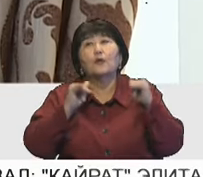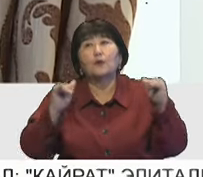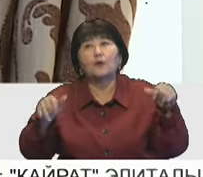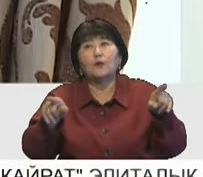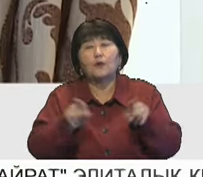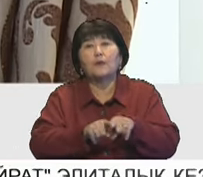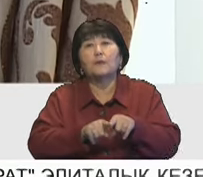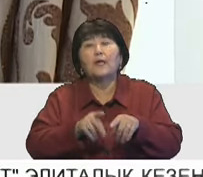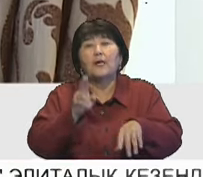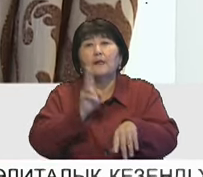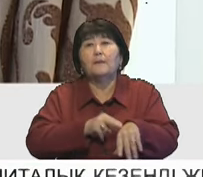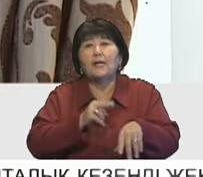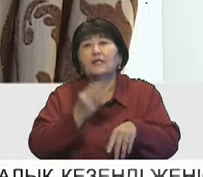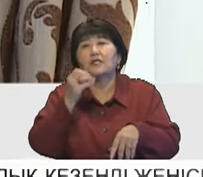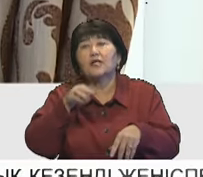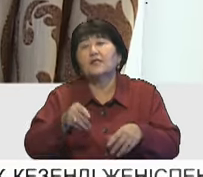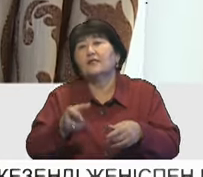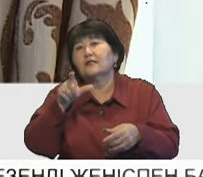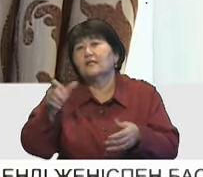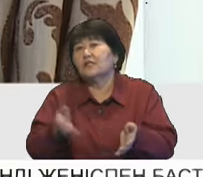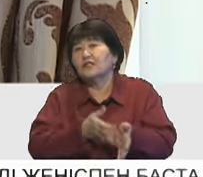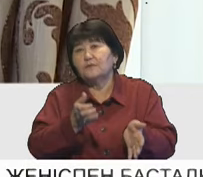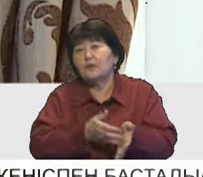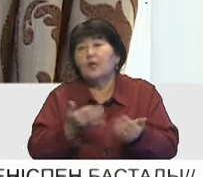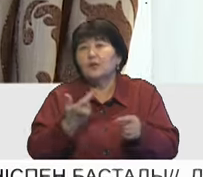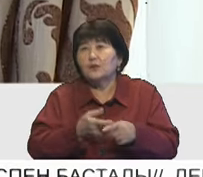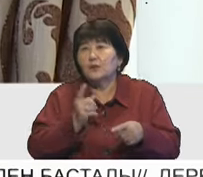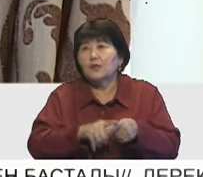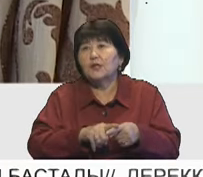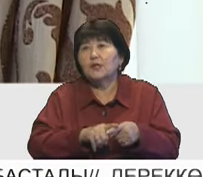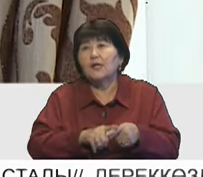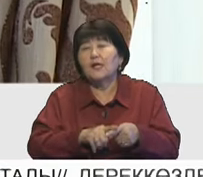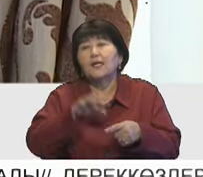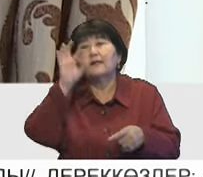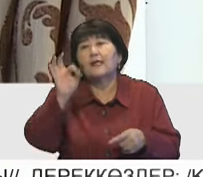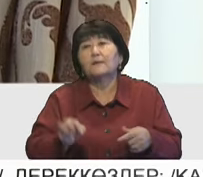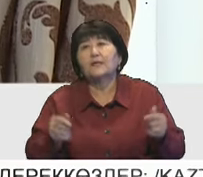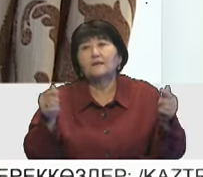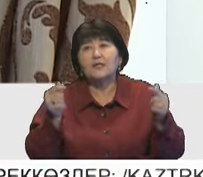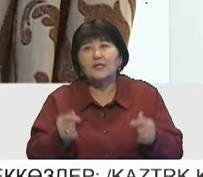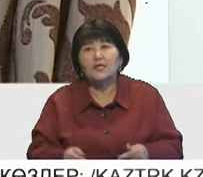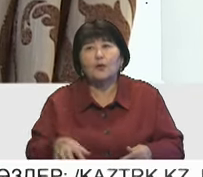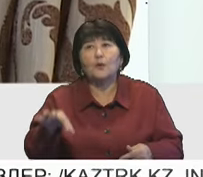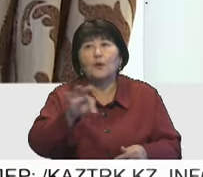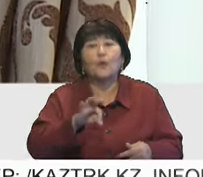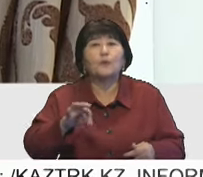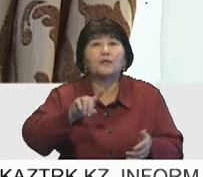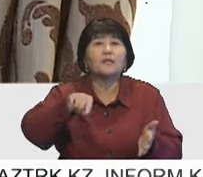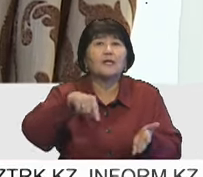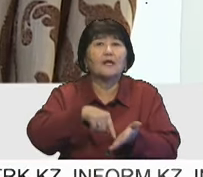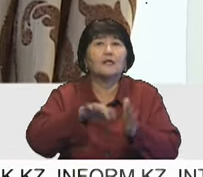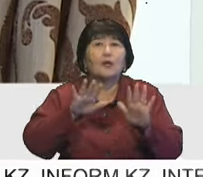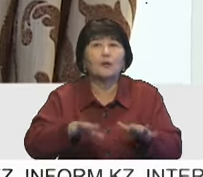патрульді полиция штаттық біліктерінің жетіспеушілігі. Яғни нормативке сәйкес облыс